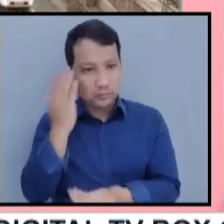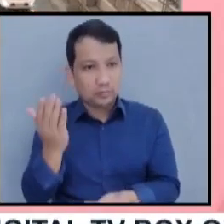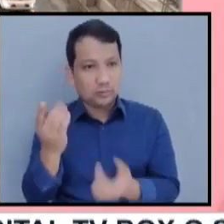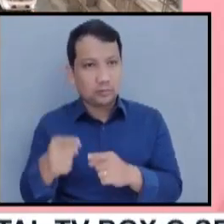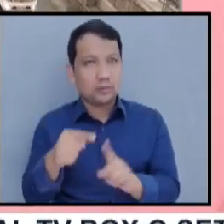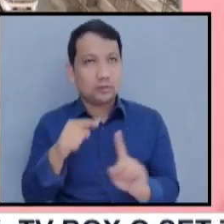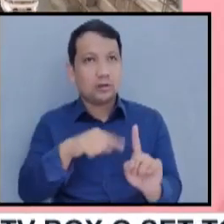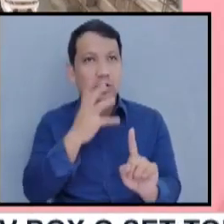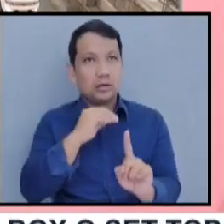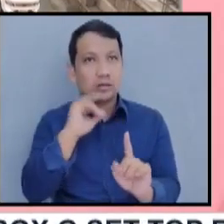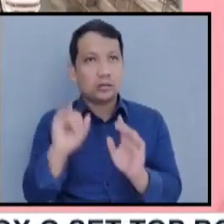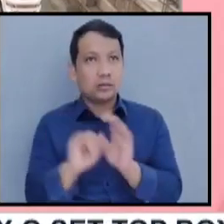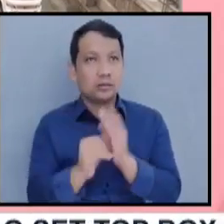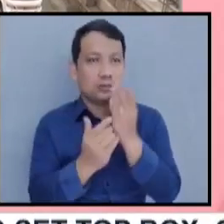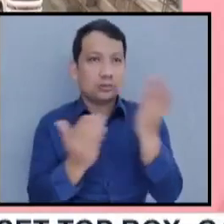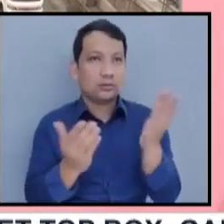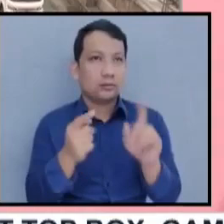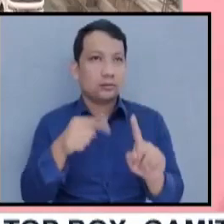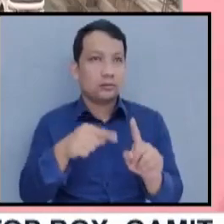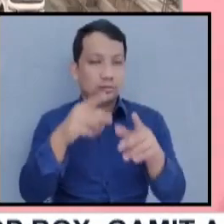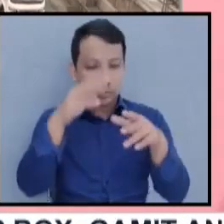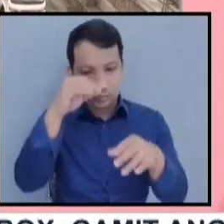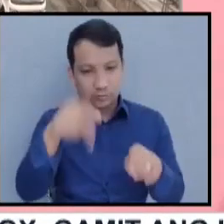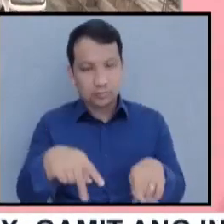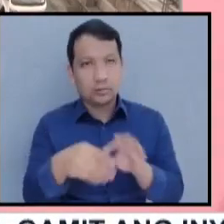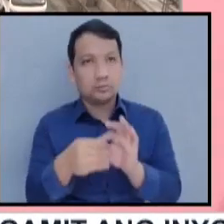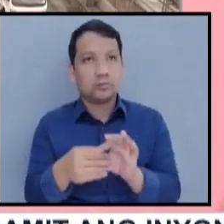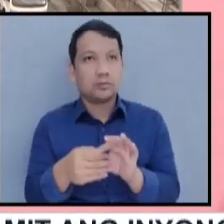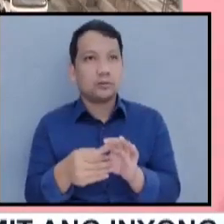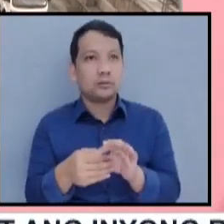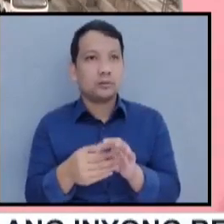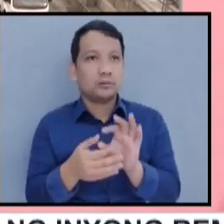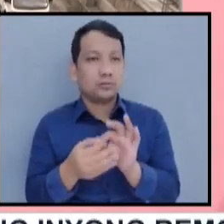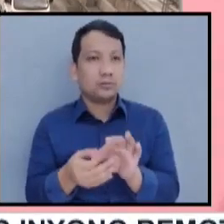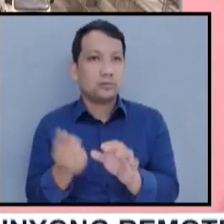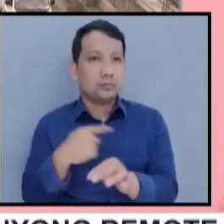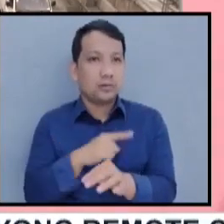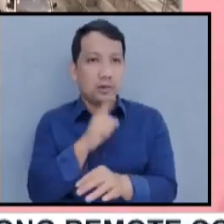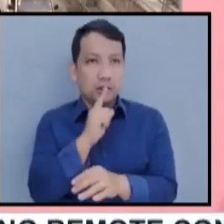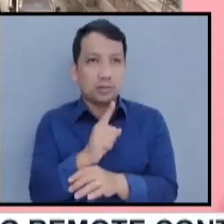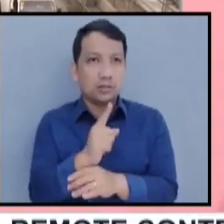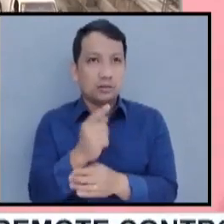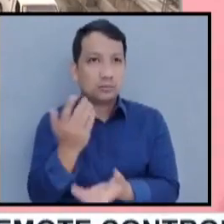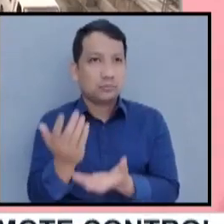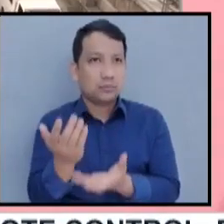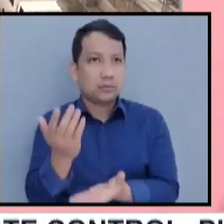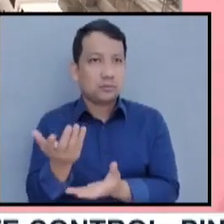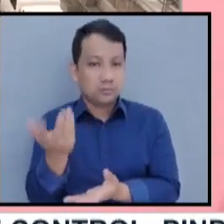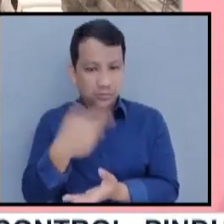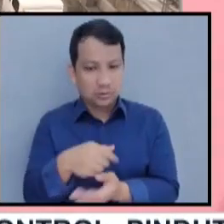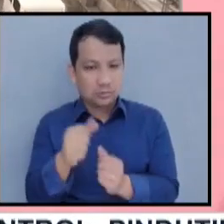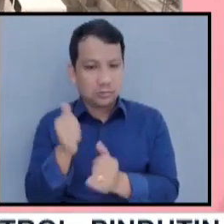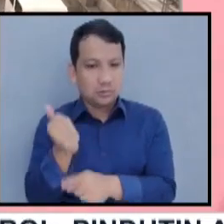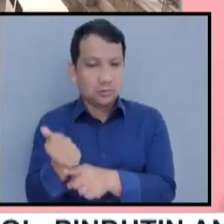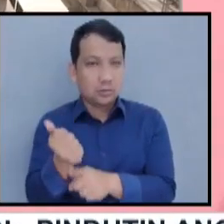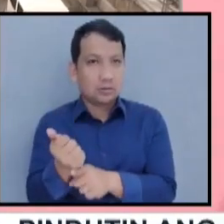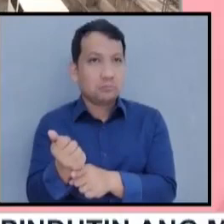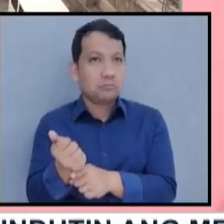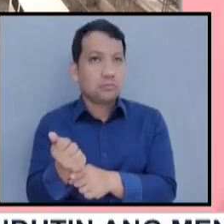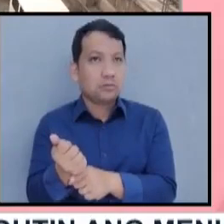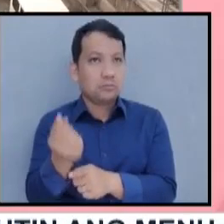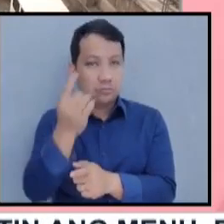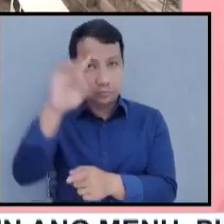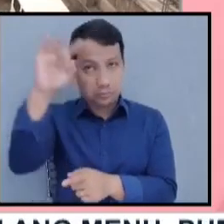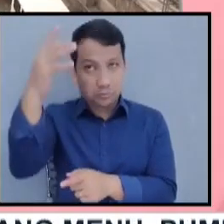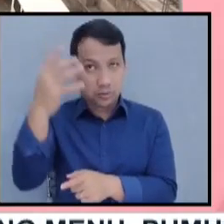pagkakakilanlan ng nasabing lalaki. At sa mga oras na ito, Audrey, medyo maganda naman na yung sikat ng araw